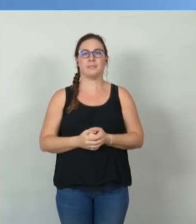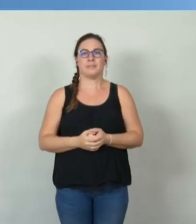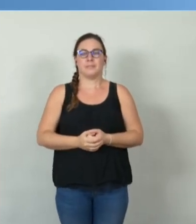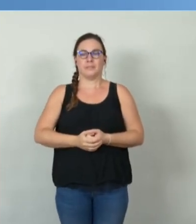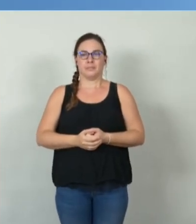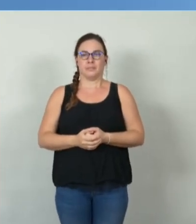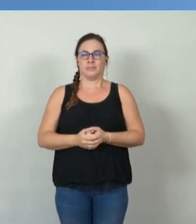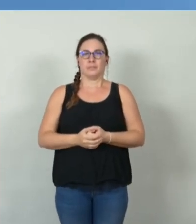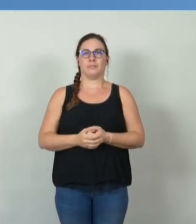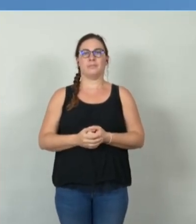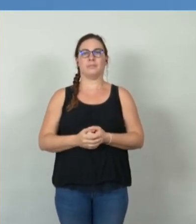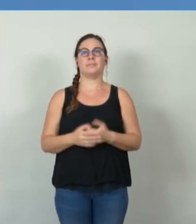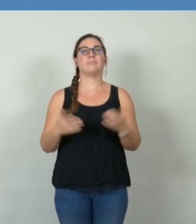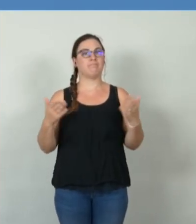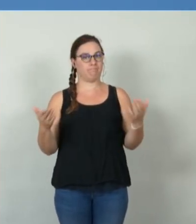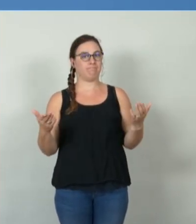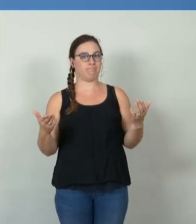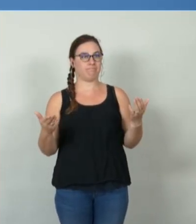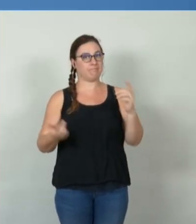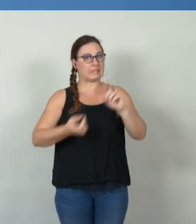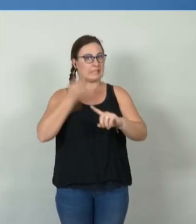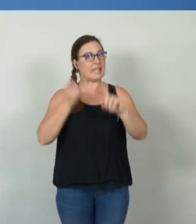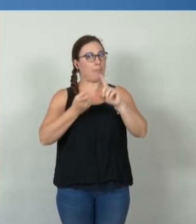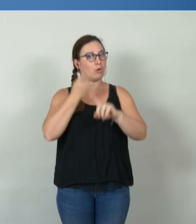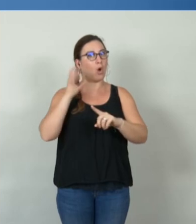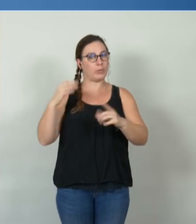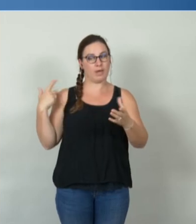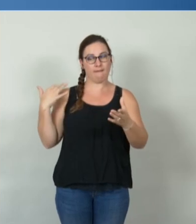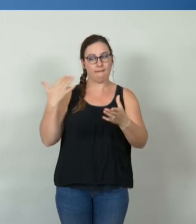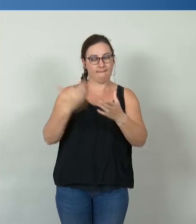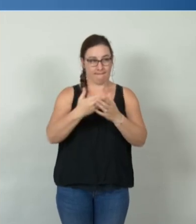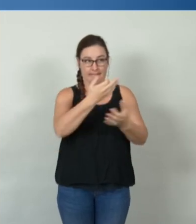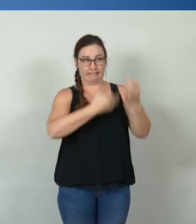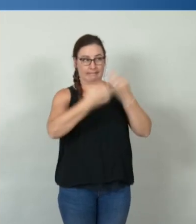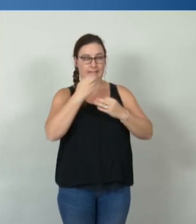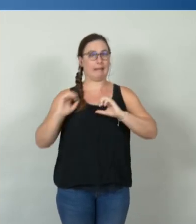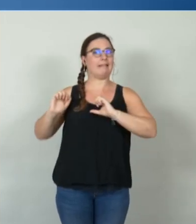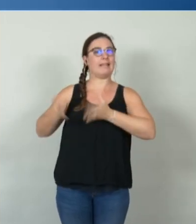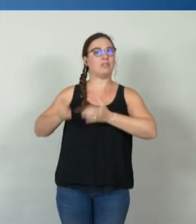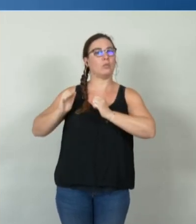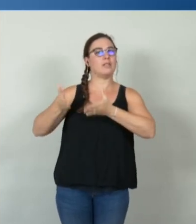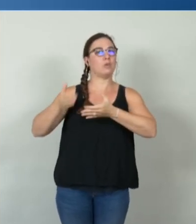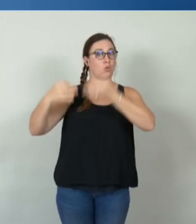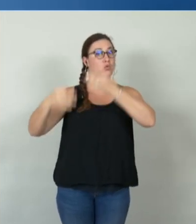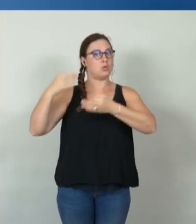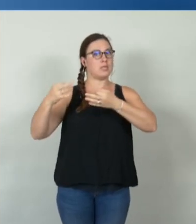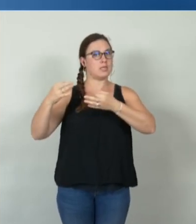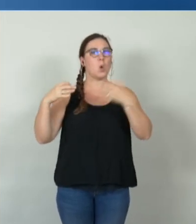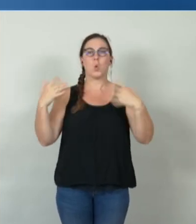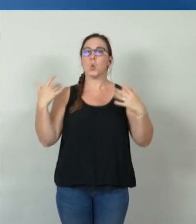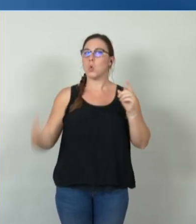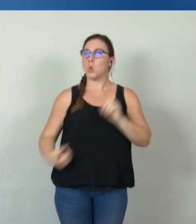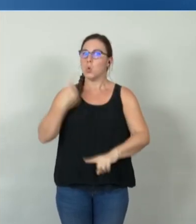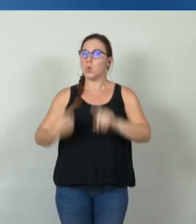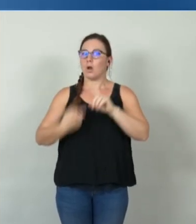important de suivre cette évolution parce que vous l'avez dit les décisions de justice qui ont été prises sont marquantes et je crois